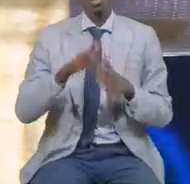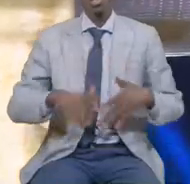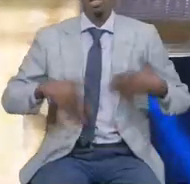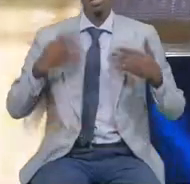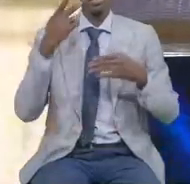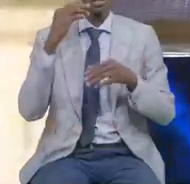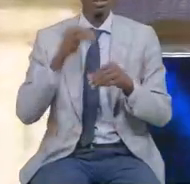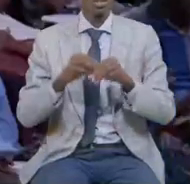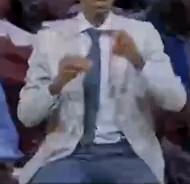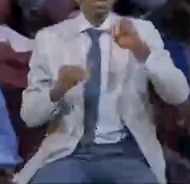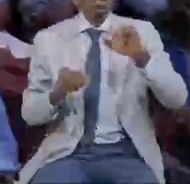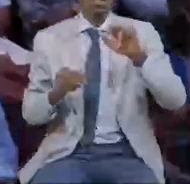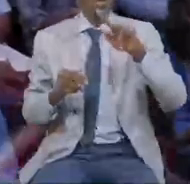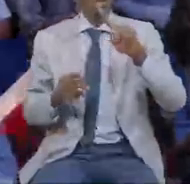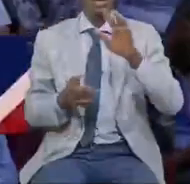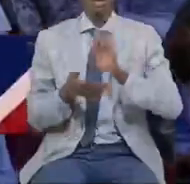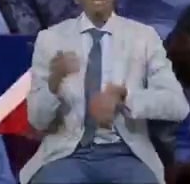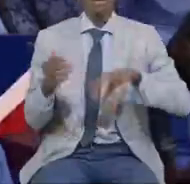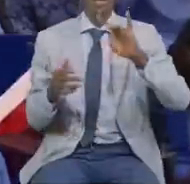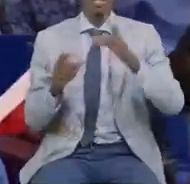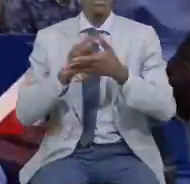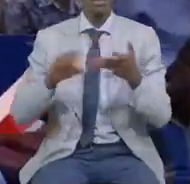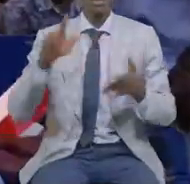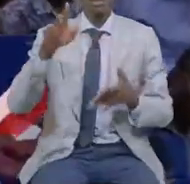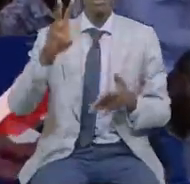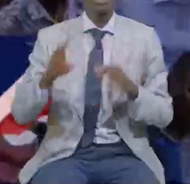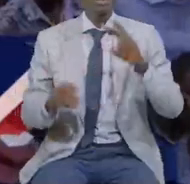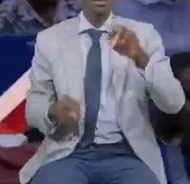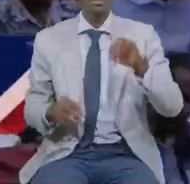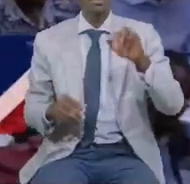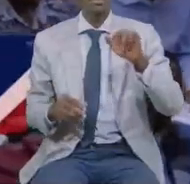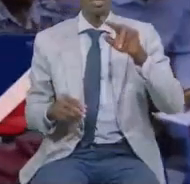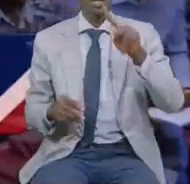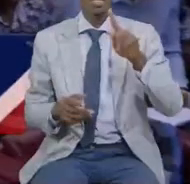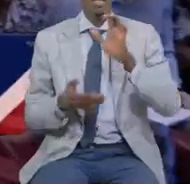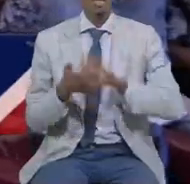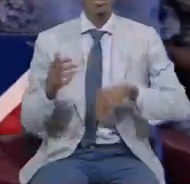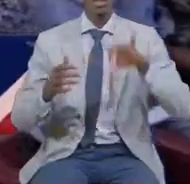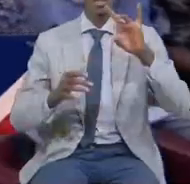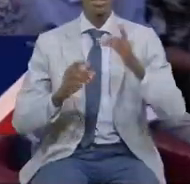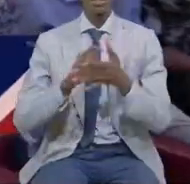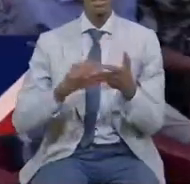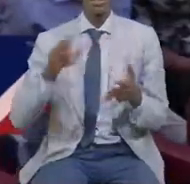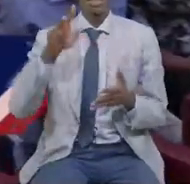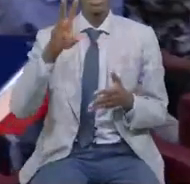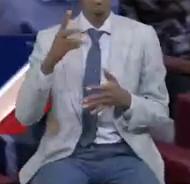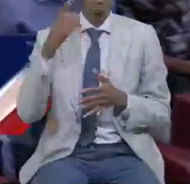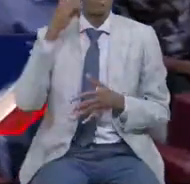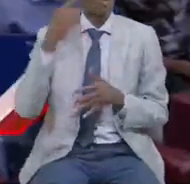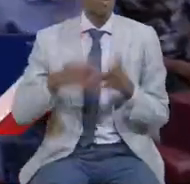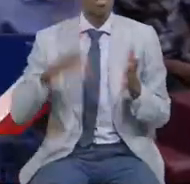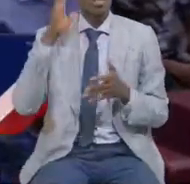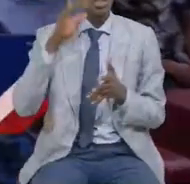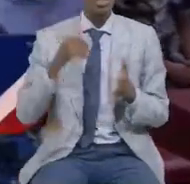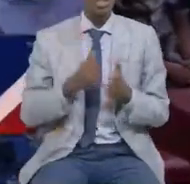Marc 8, verset 36. Et que sert-il à un homme de gagner tout